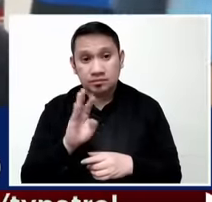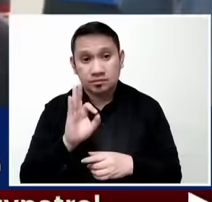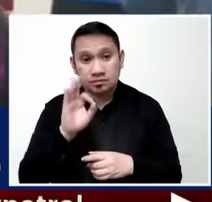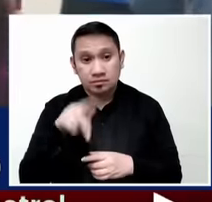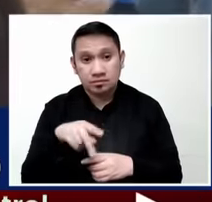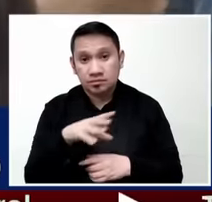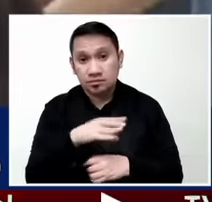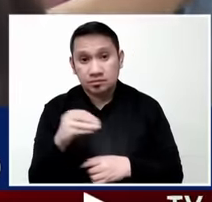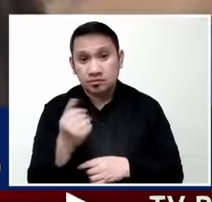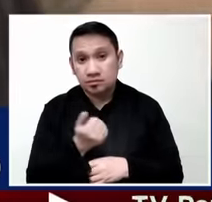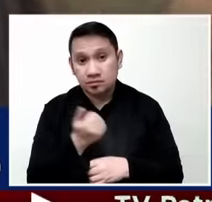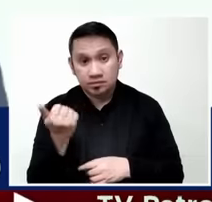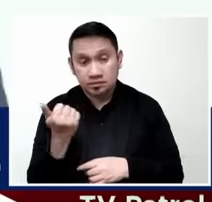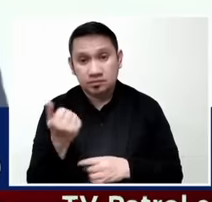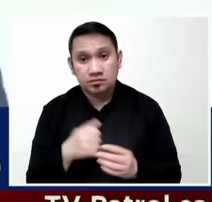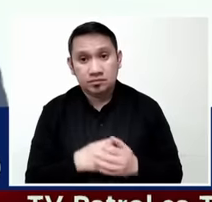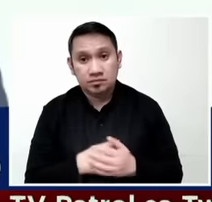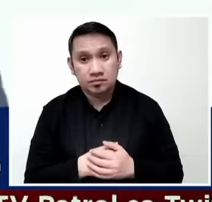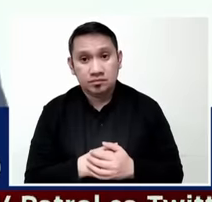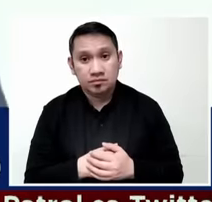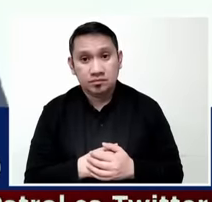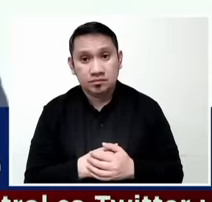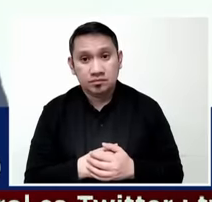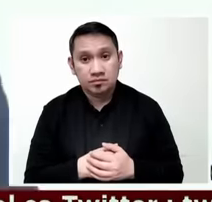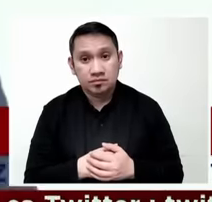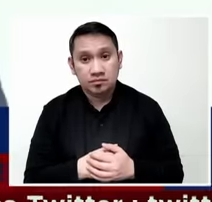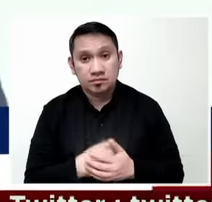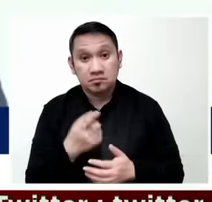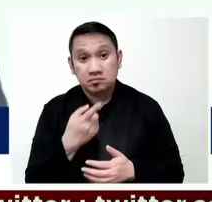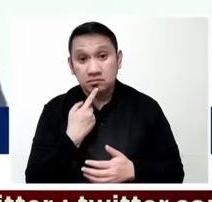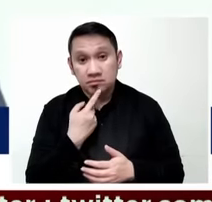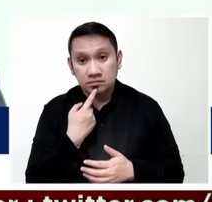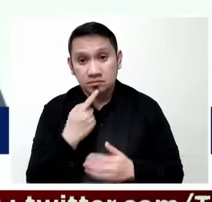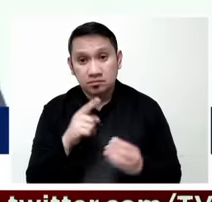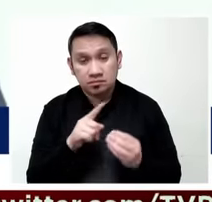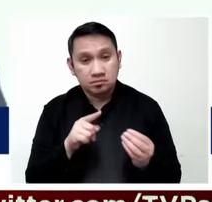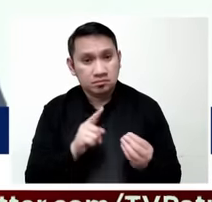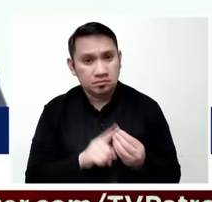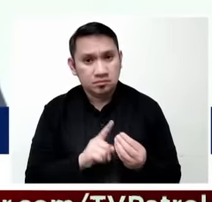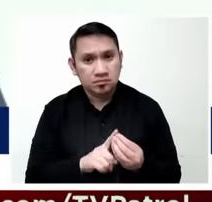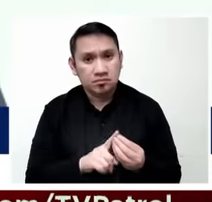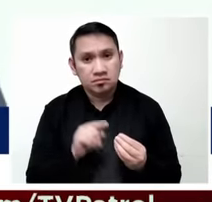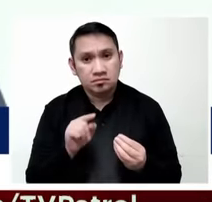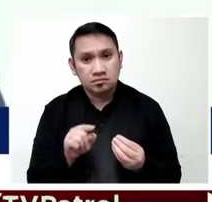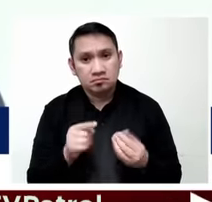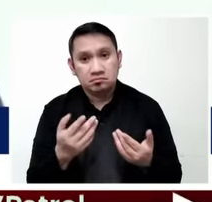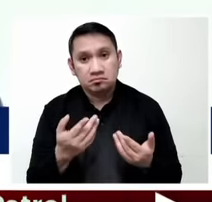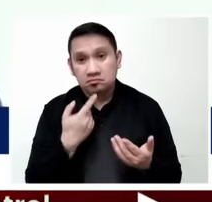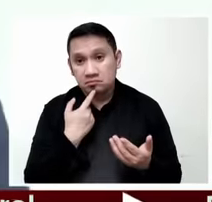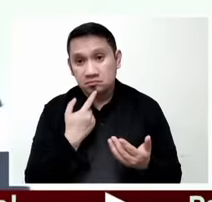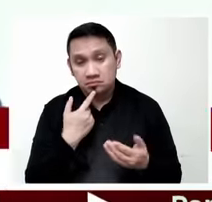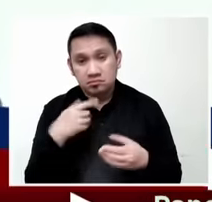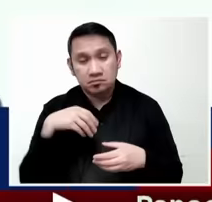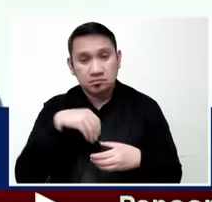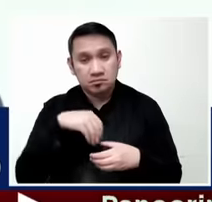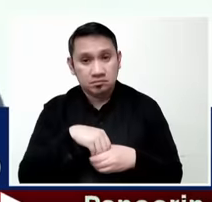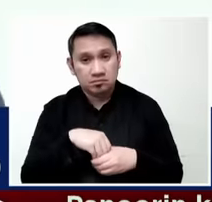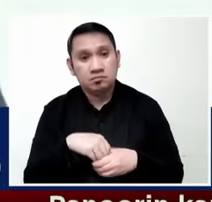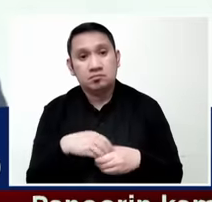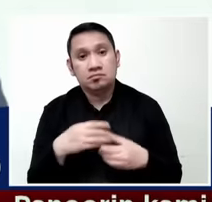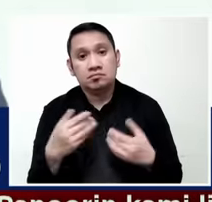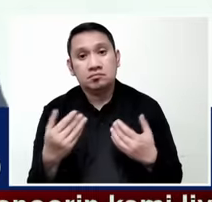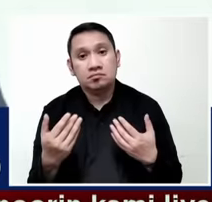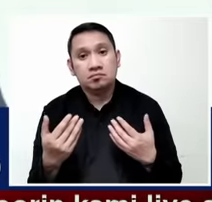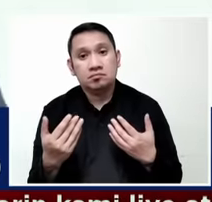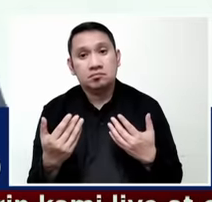may iba pang nabiktima. Yung binabanggit niya is alleged na nasa loob ng Bureau of Fire Protection at ang binabanggit